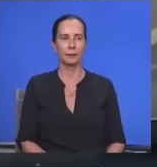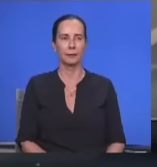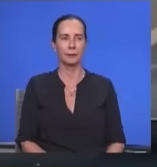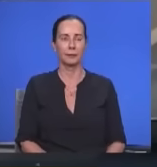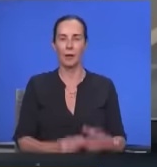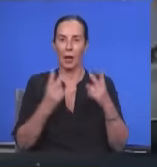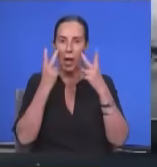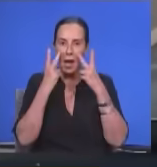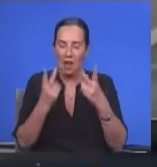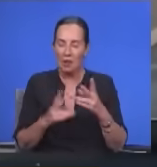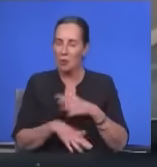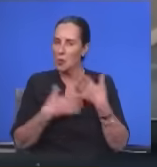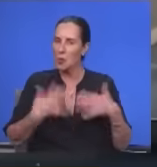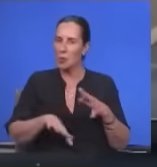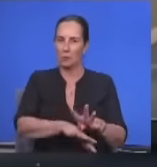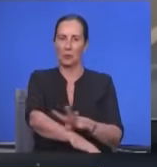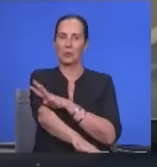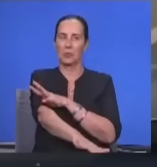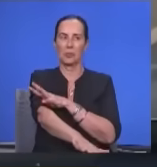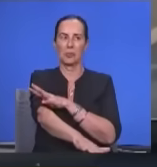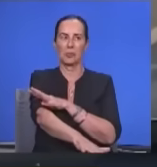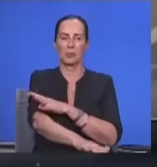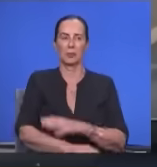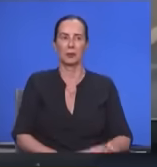לראות, לשמוע ולהצטמרר.